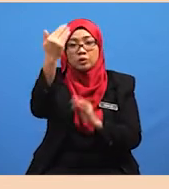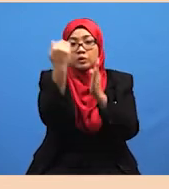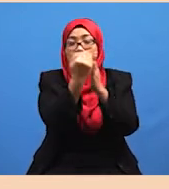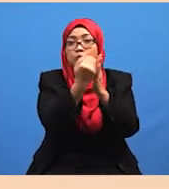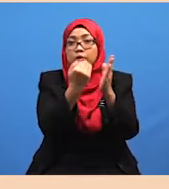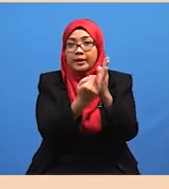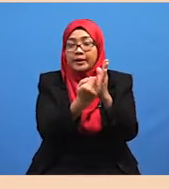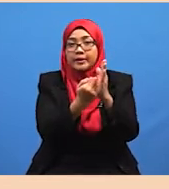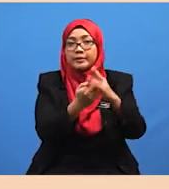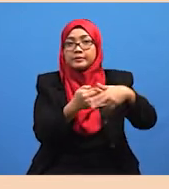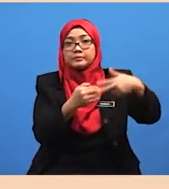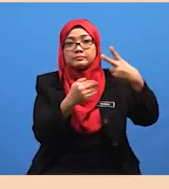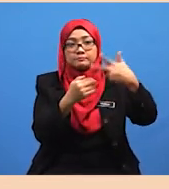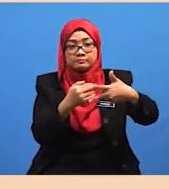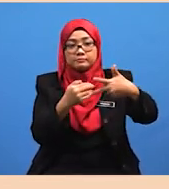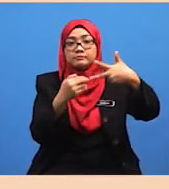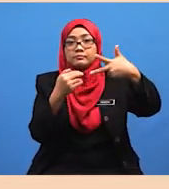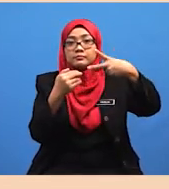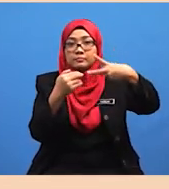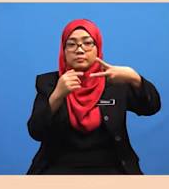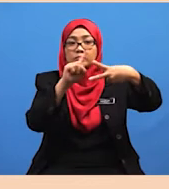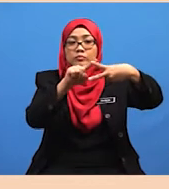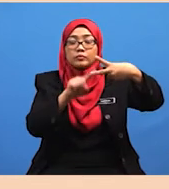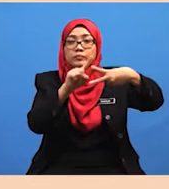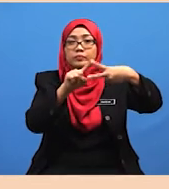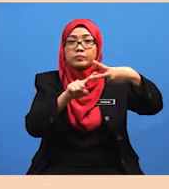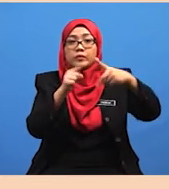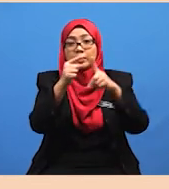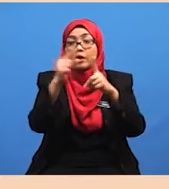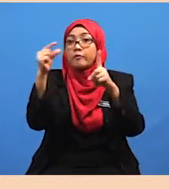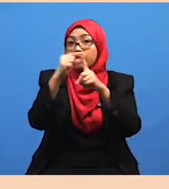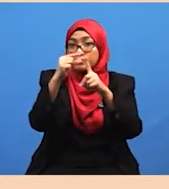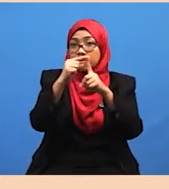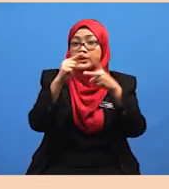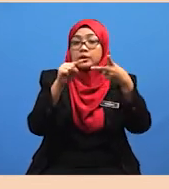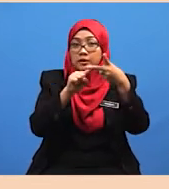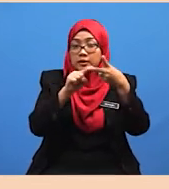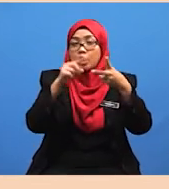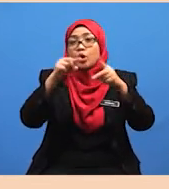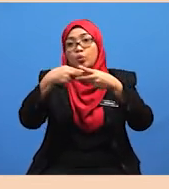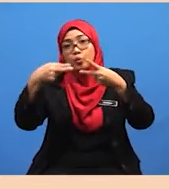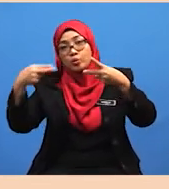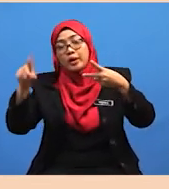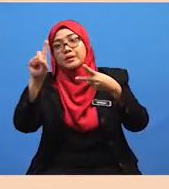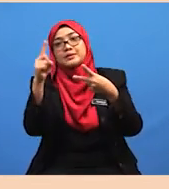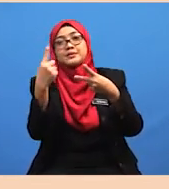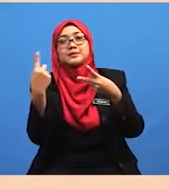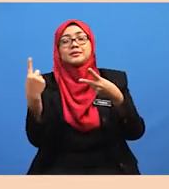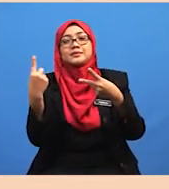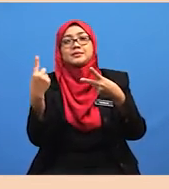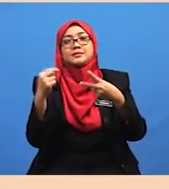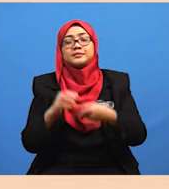blajarblajar belum memberi fakta khusus dan uraian dengan ajak yang